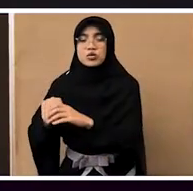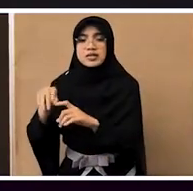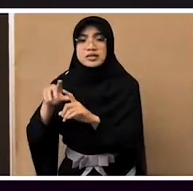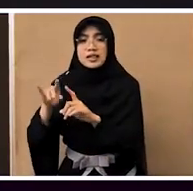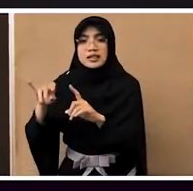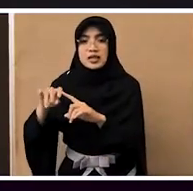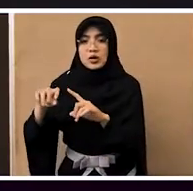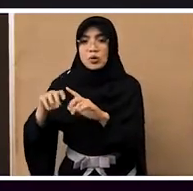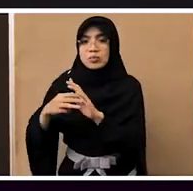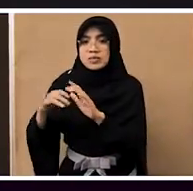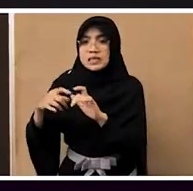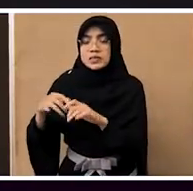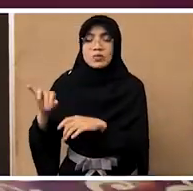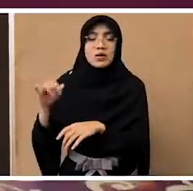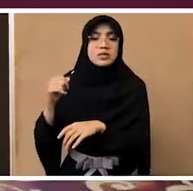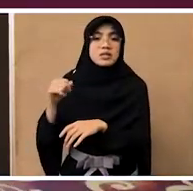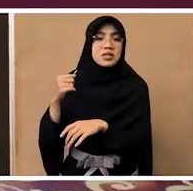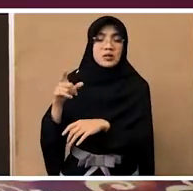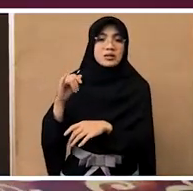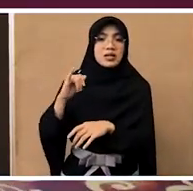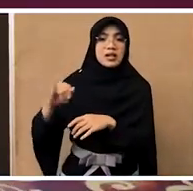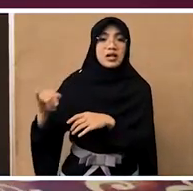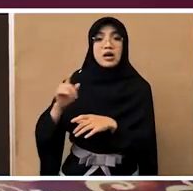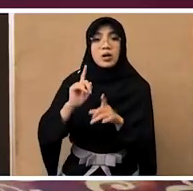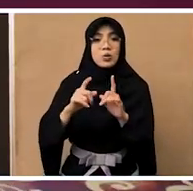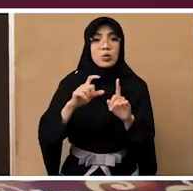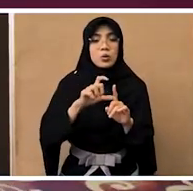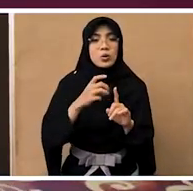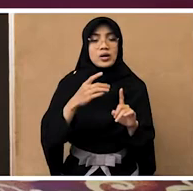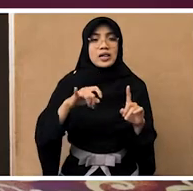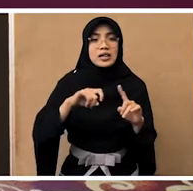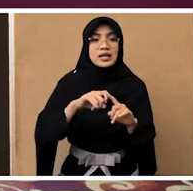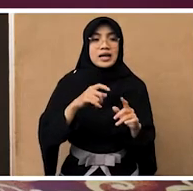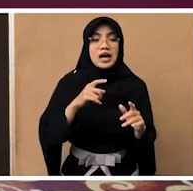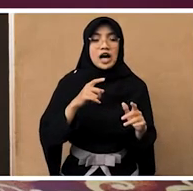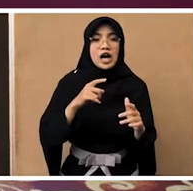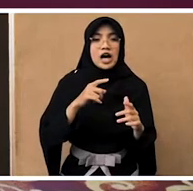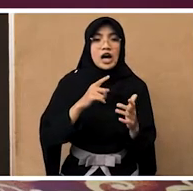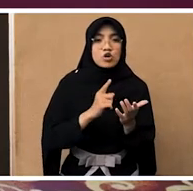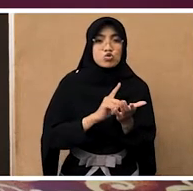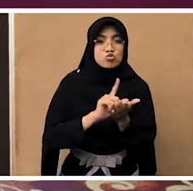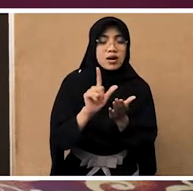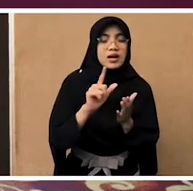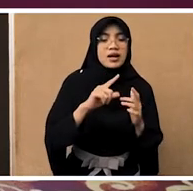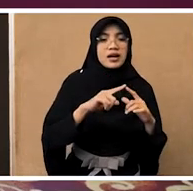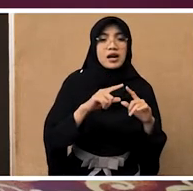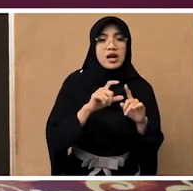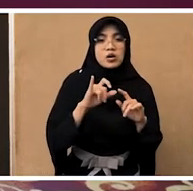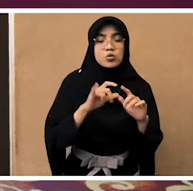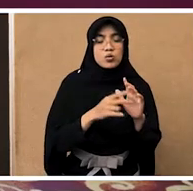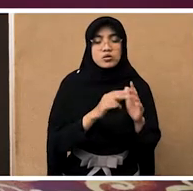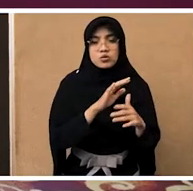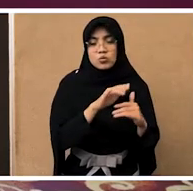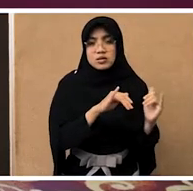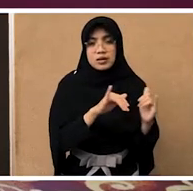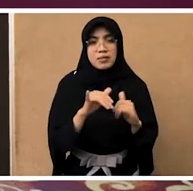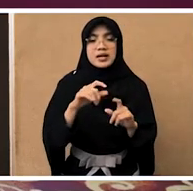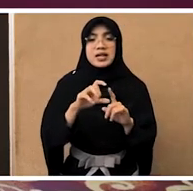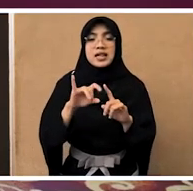makanya agak keliru udah itu kalau delik aduan sama semua delik itu biasa pak kecuali